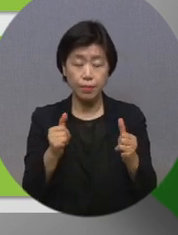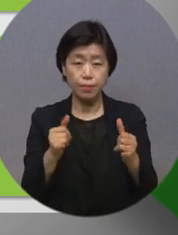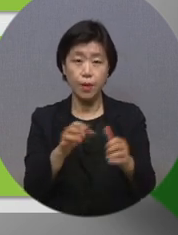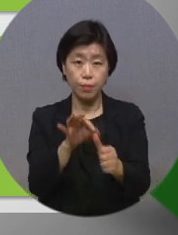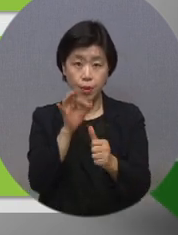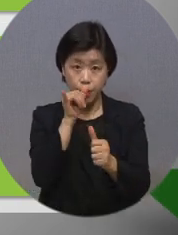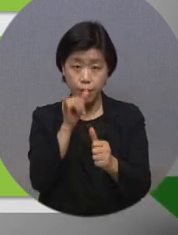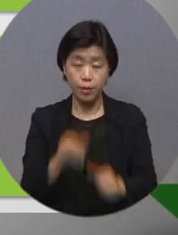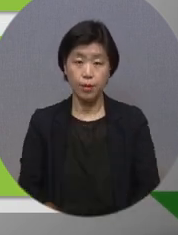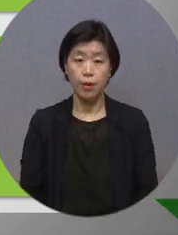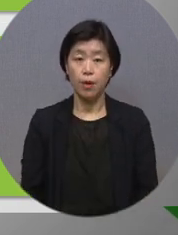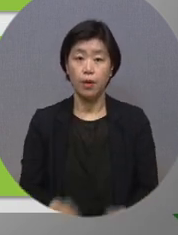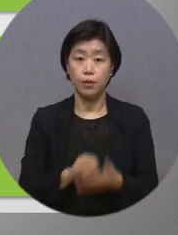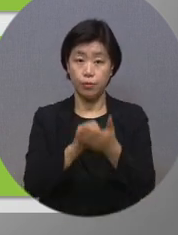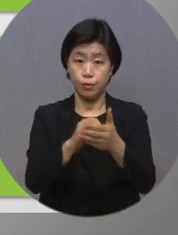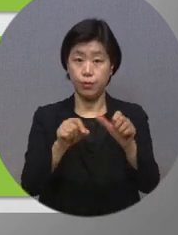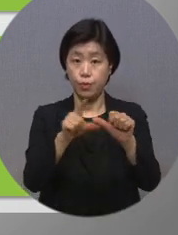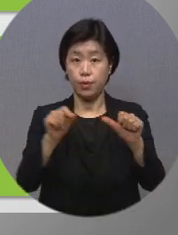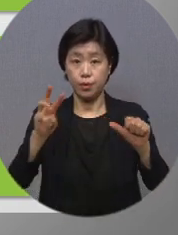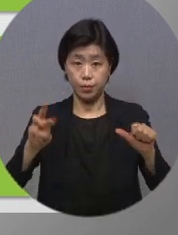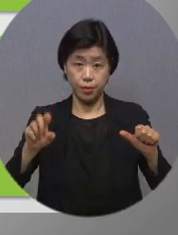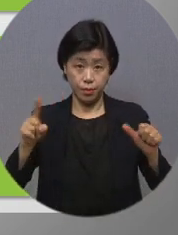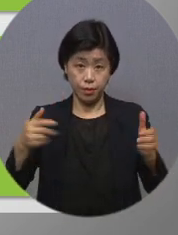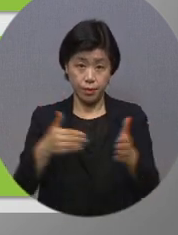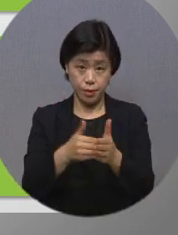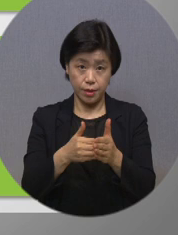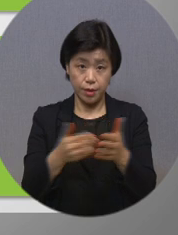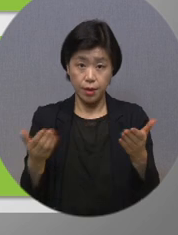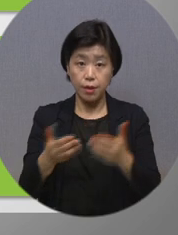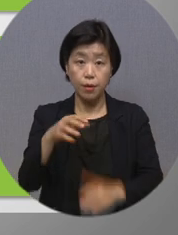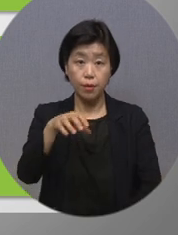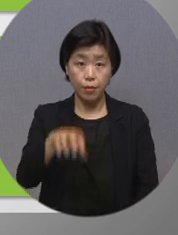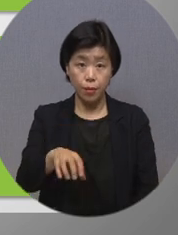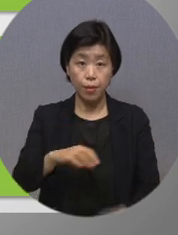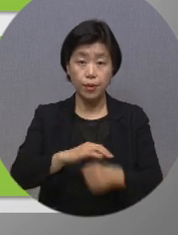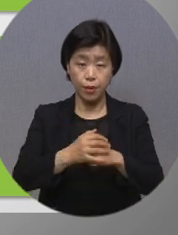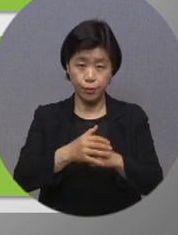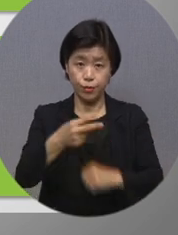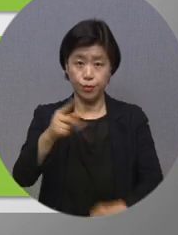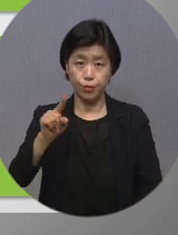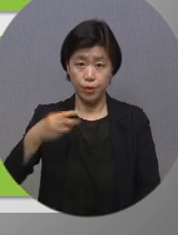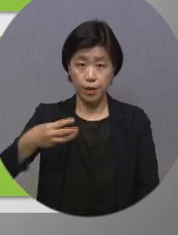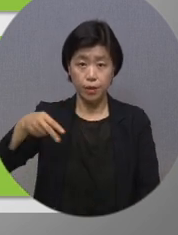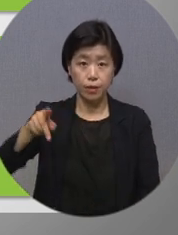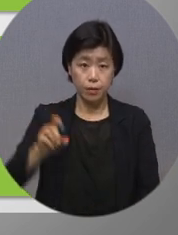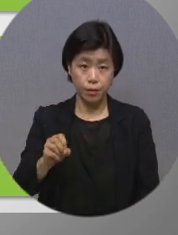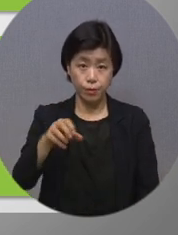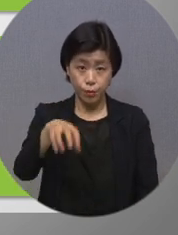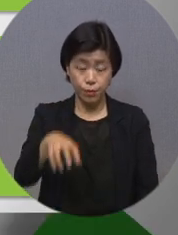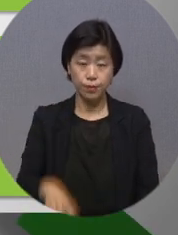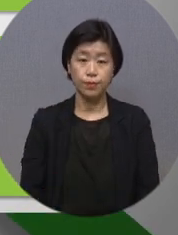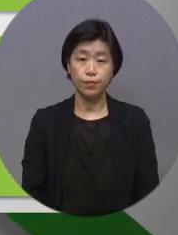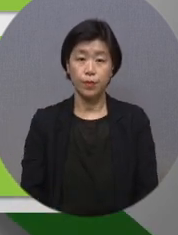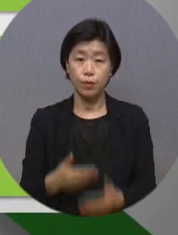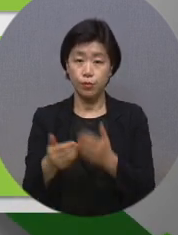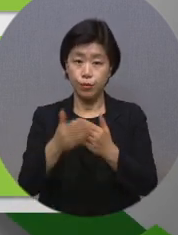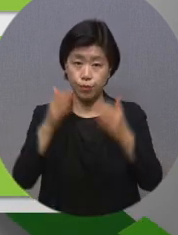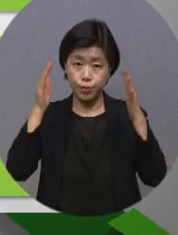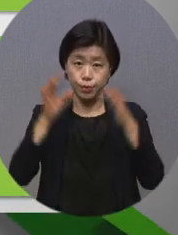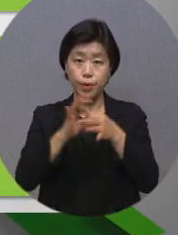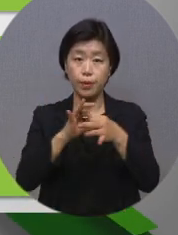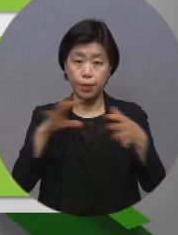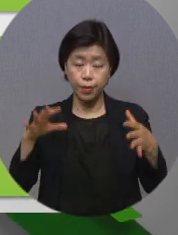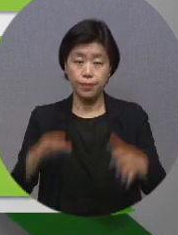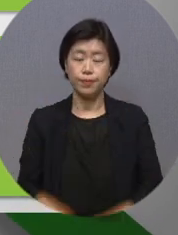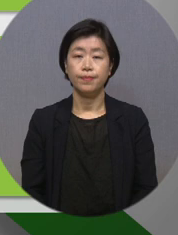5월 31일까지며 근무지는 대구광역시 달성군입니다. 경력과 학력은 무관하며 상용직을